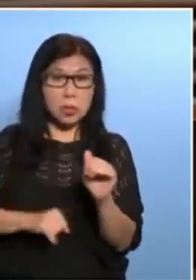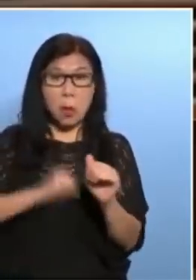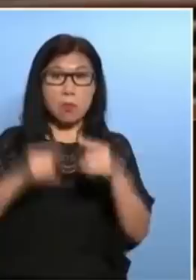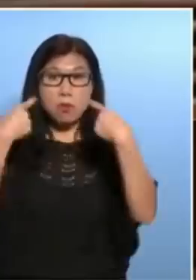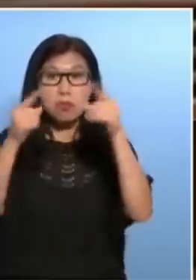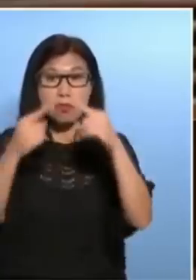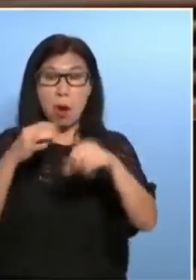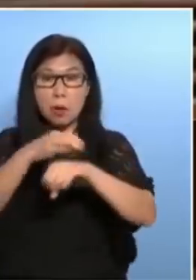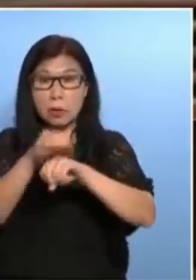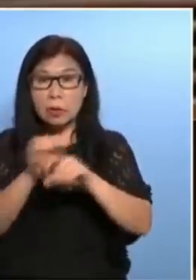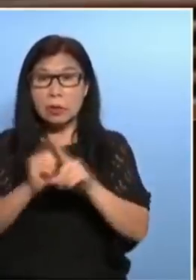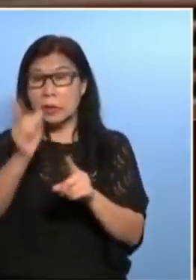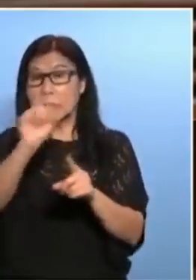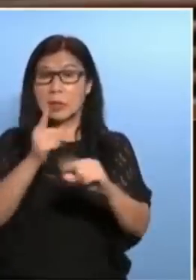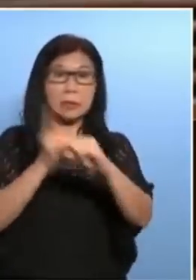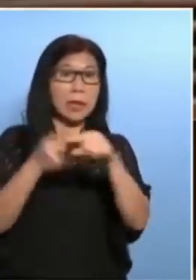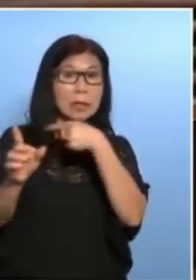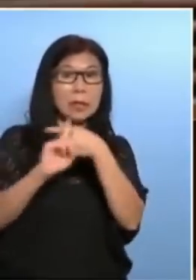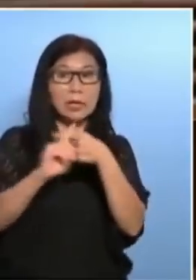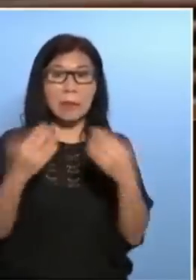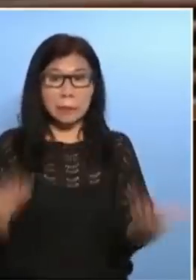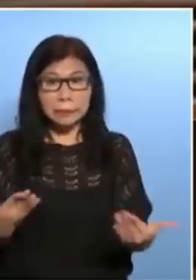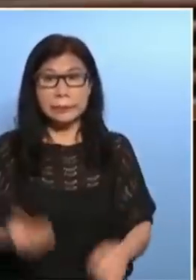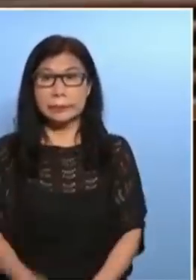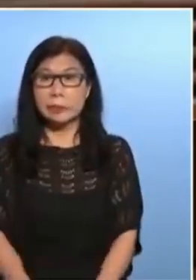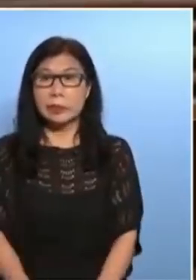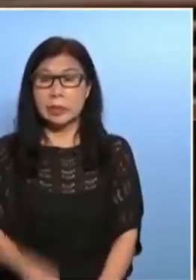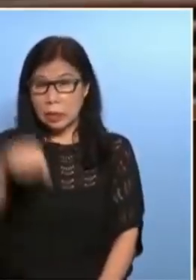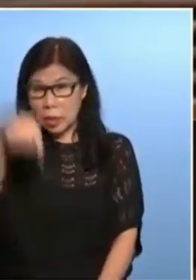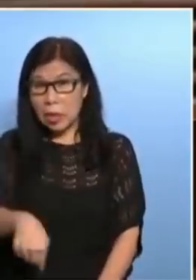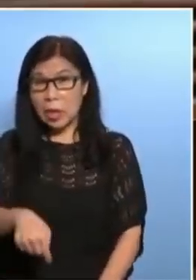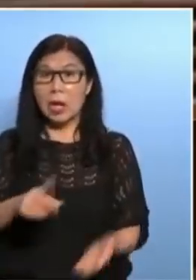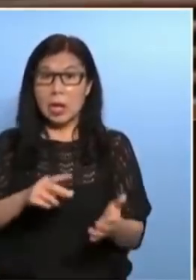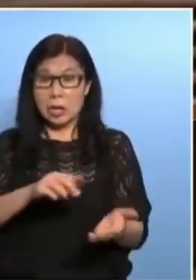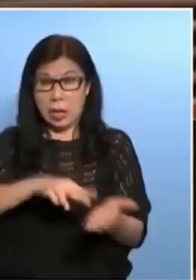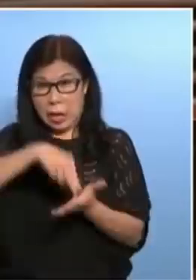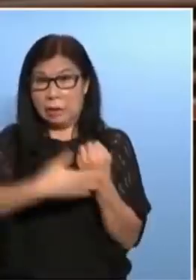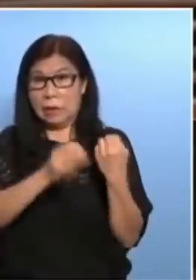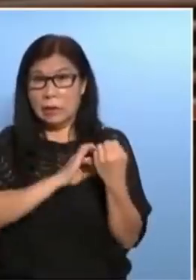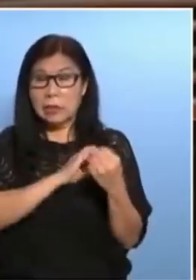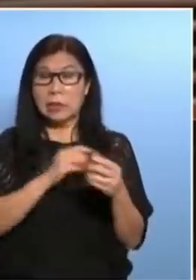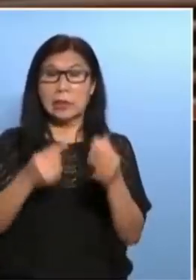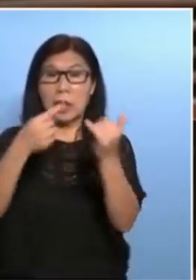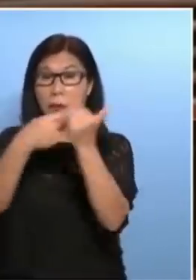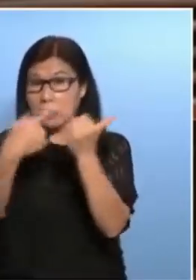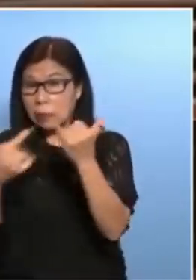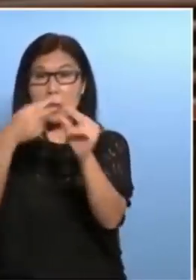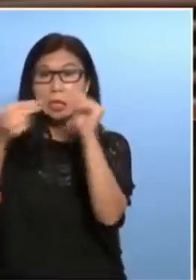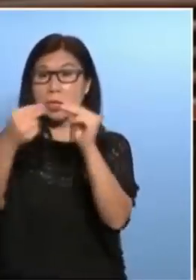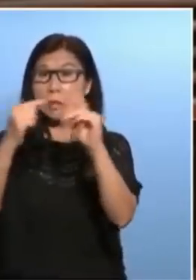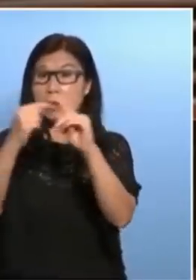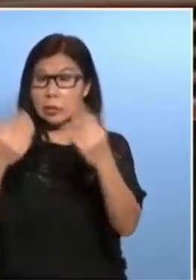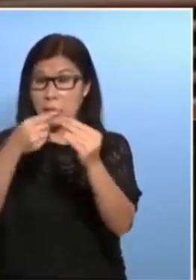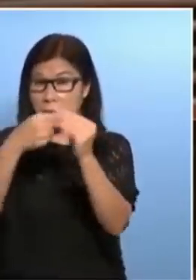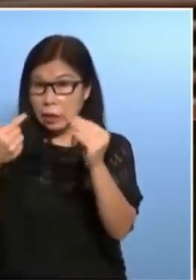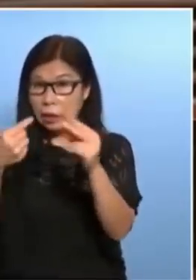歌。主席，你說何其危險啊！在議會裏面尚且都是圍繞這60多-70人去針對一